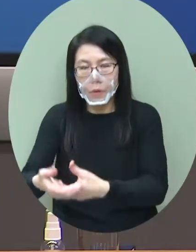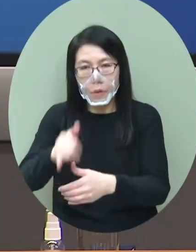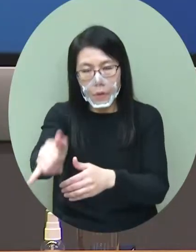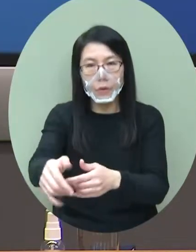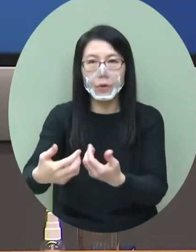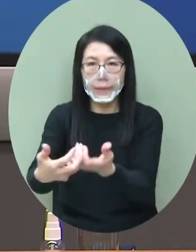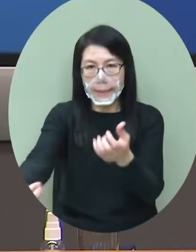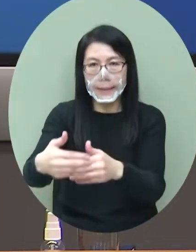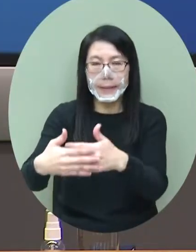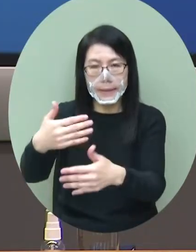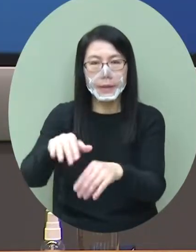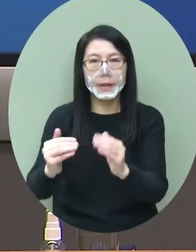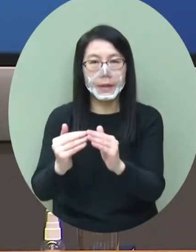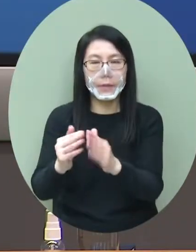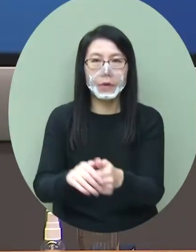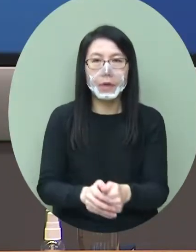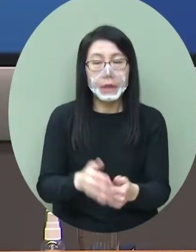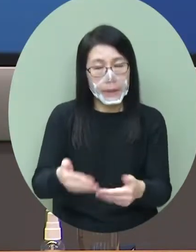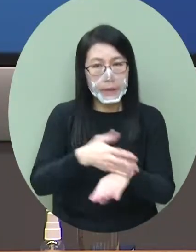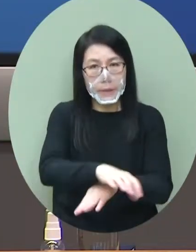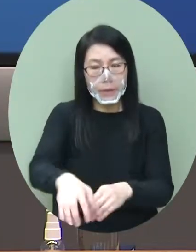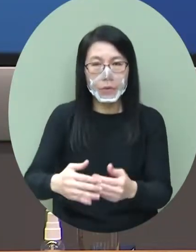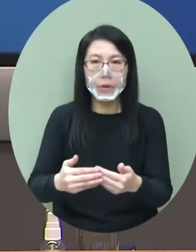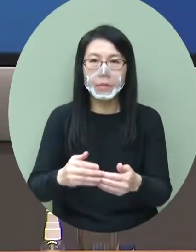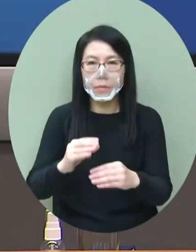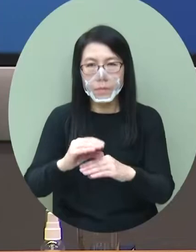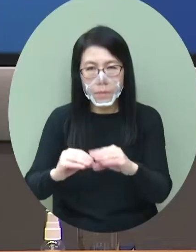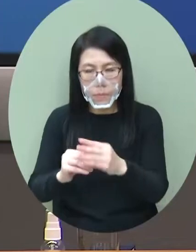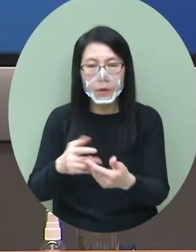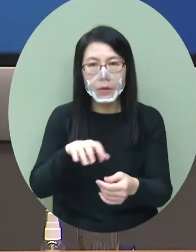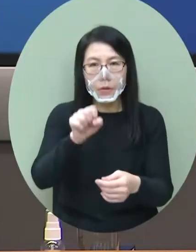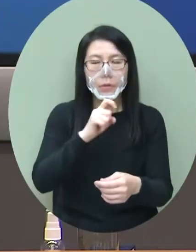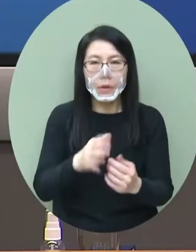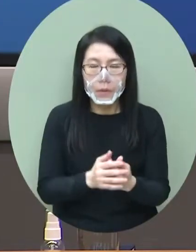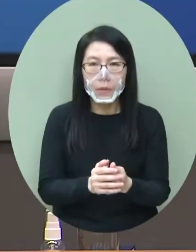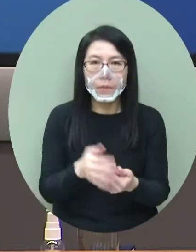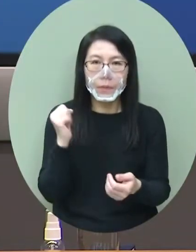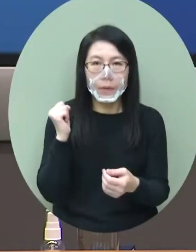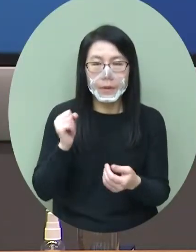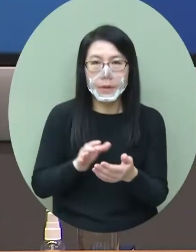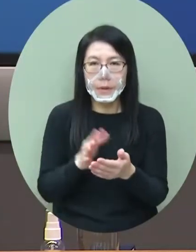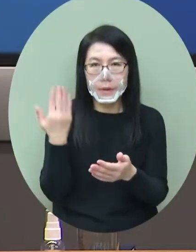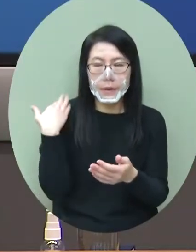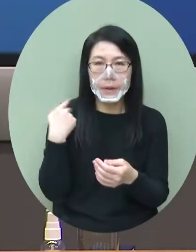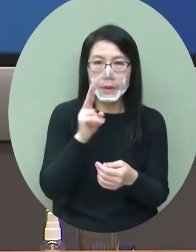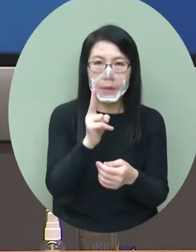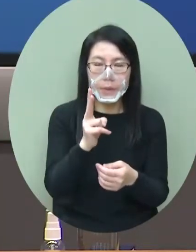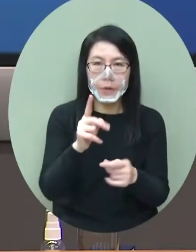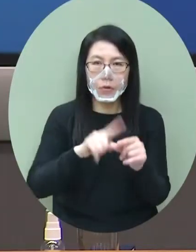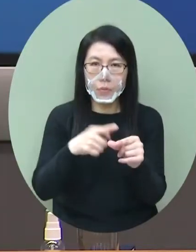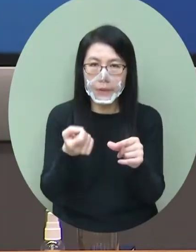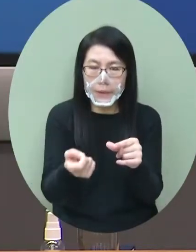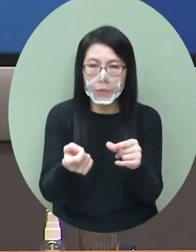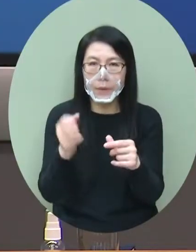施。随着更多的社区隔离设施陆续的启用，专属的巴士车队呢已经从原来的